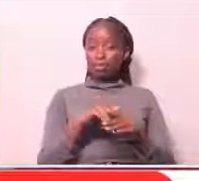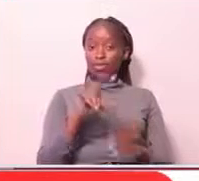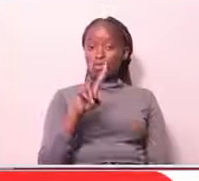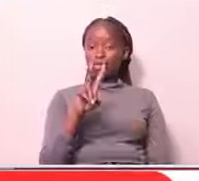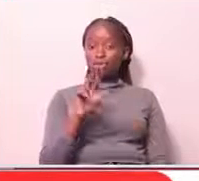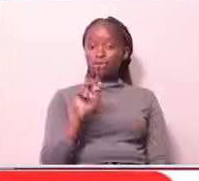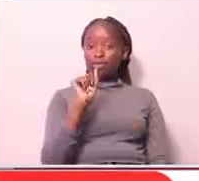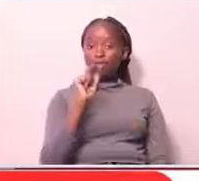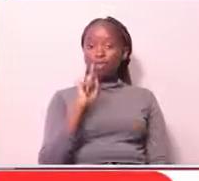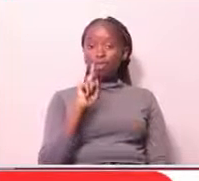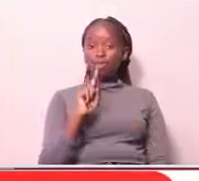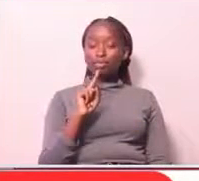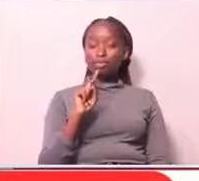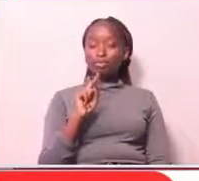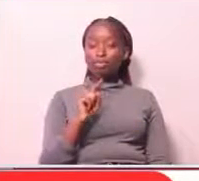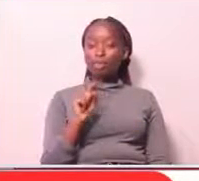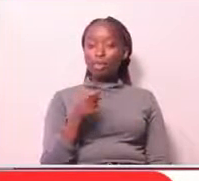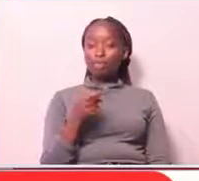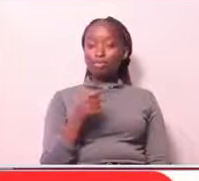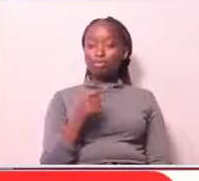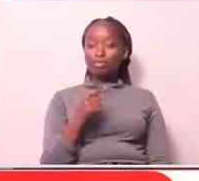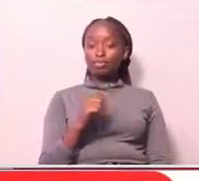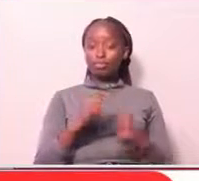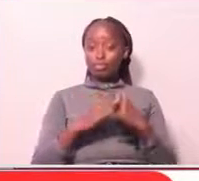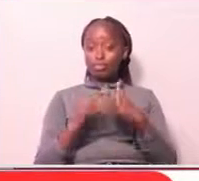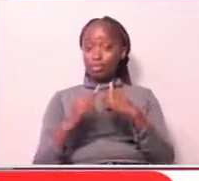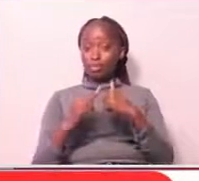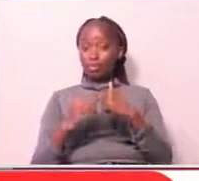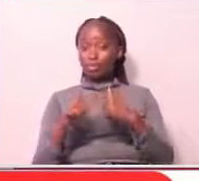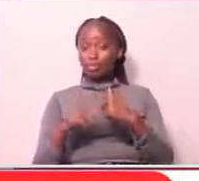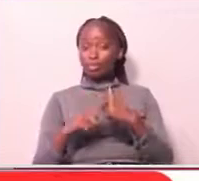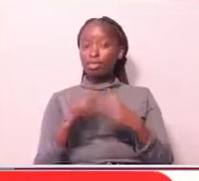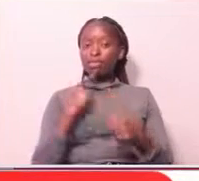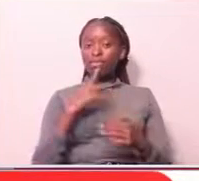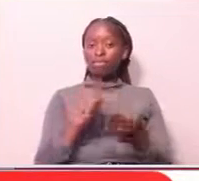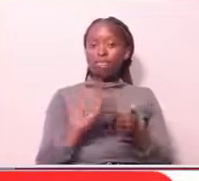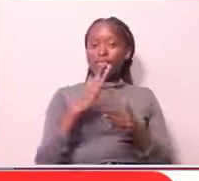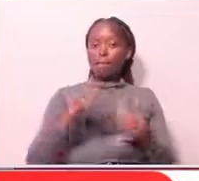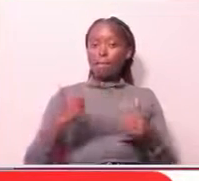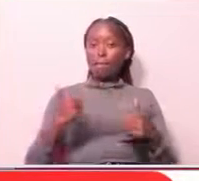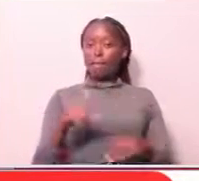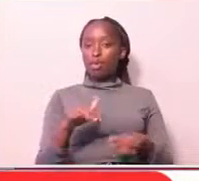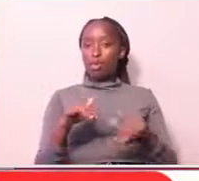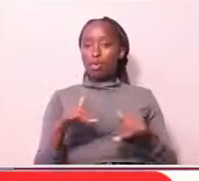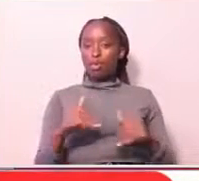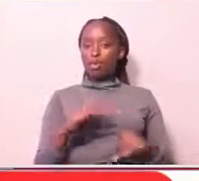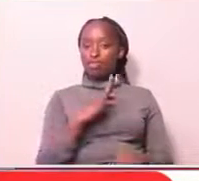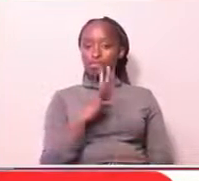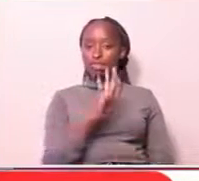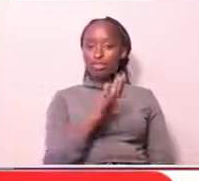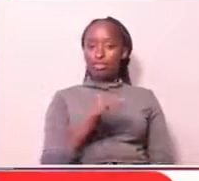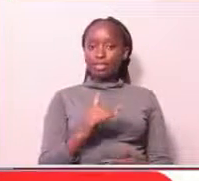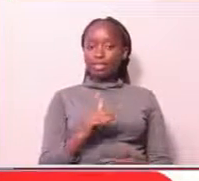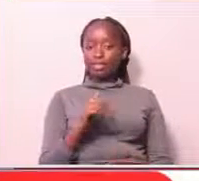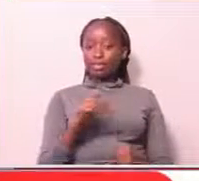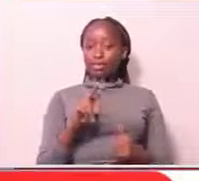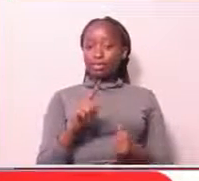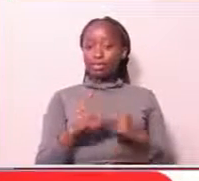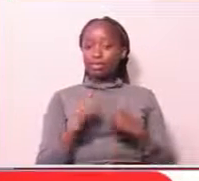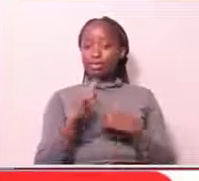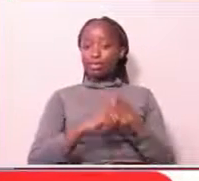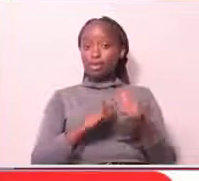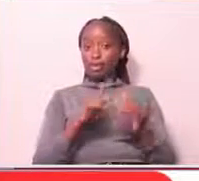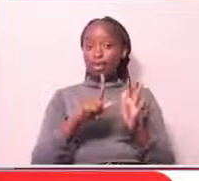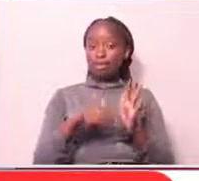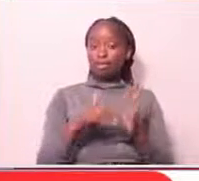1998 katika jumba la ubalozi la Marekani jijini Nairobi bado wanasubiri fidia yao miaka 25 baada ya tukio hilo. Baadhi